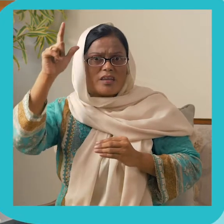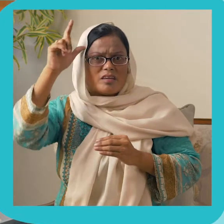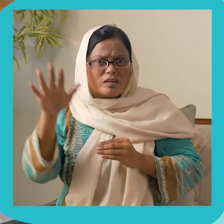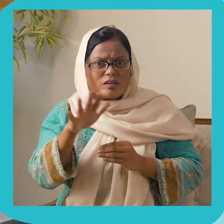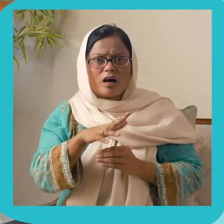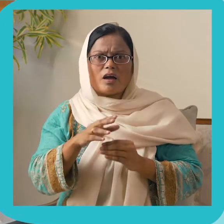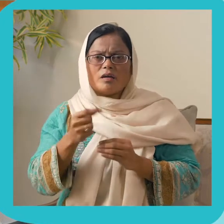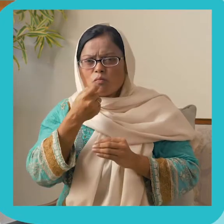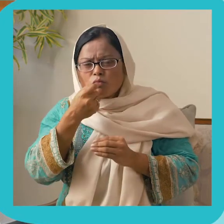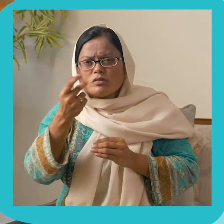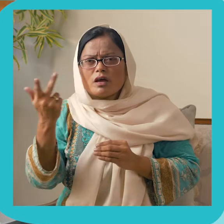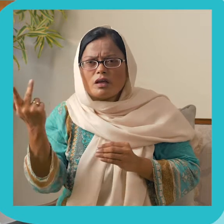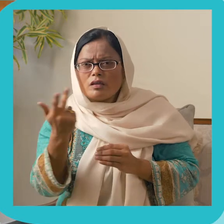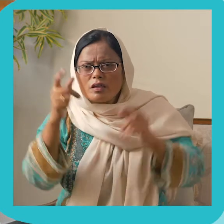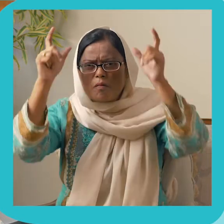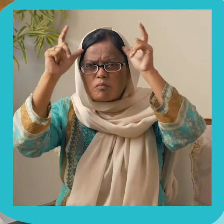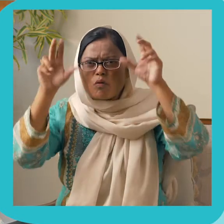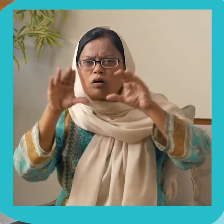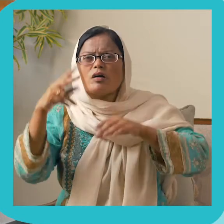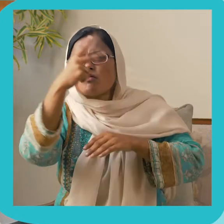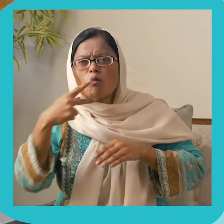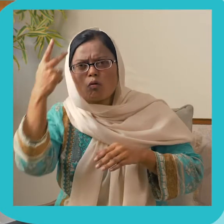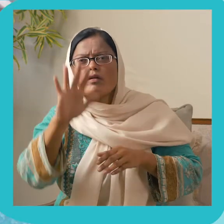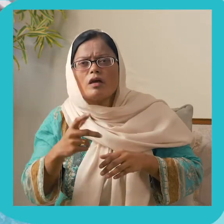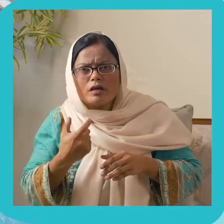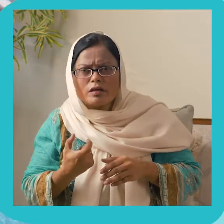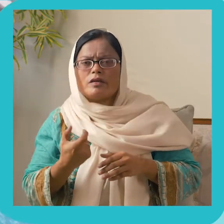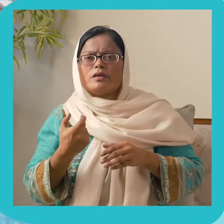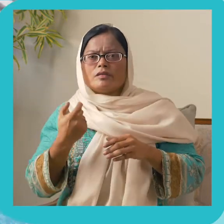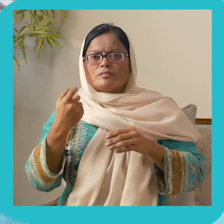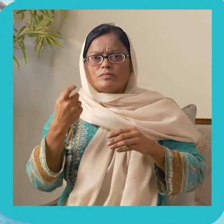जब बहरी गाय डंगा ने पूछा, ये प्लोगर्स कौन हैं?